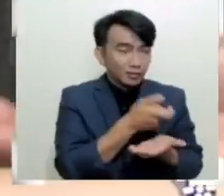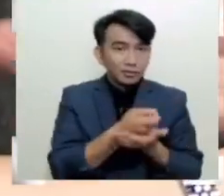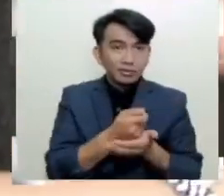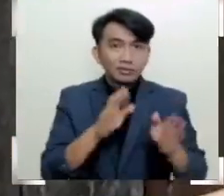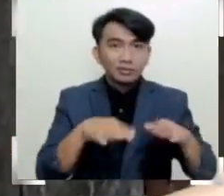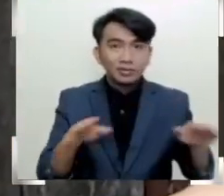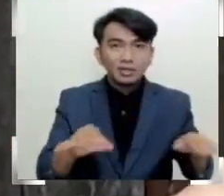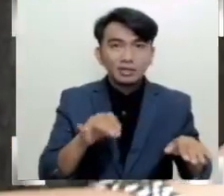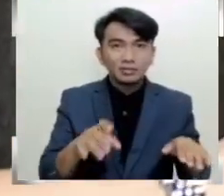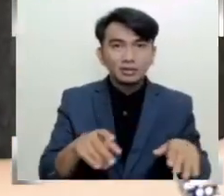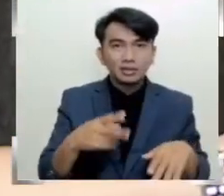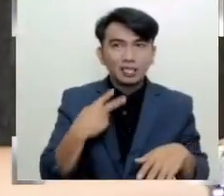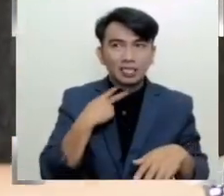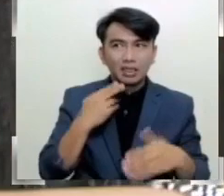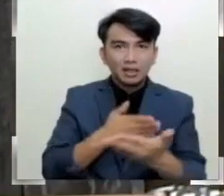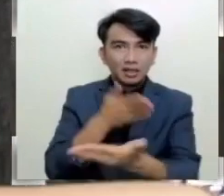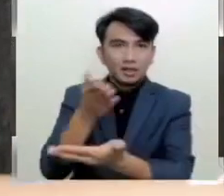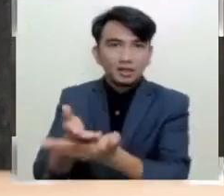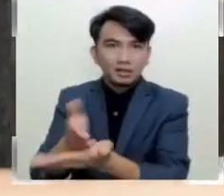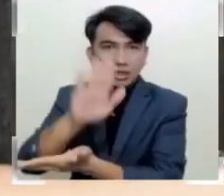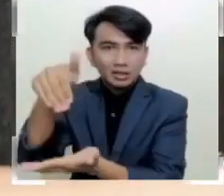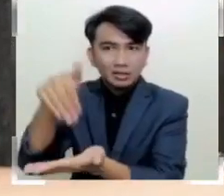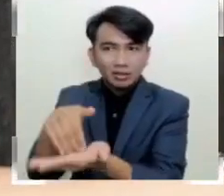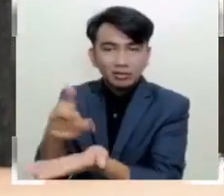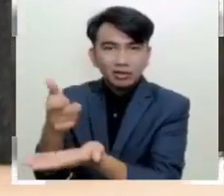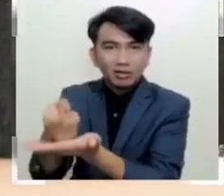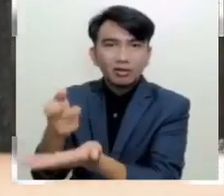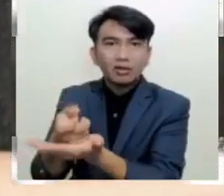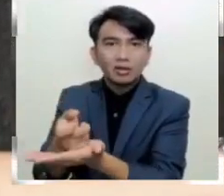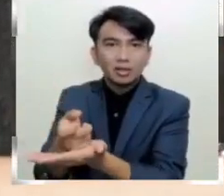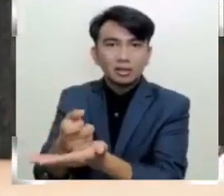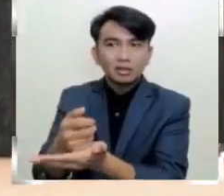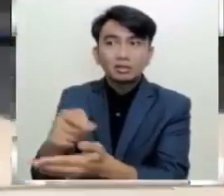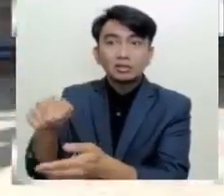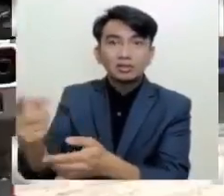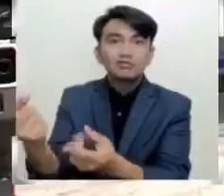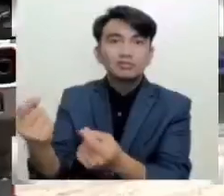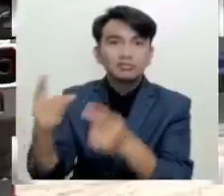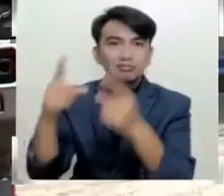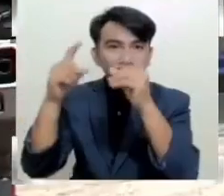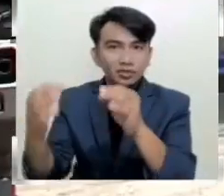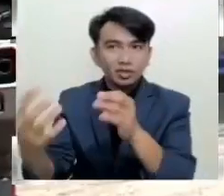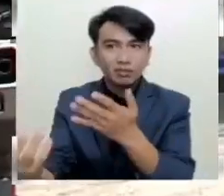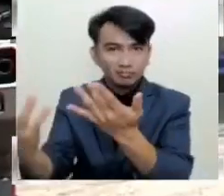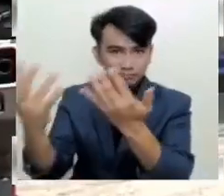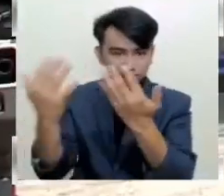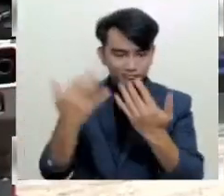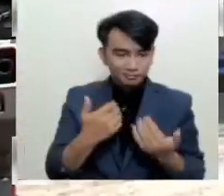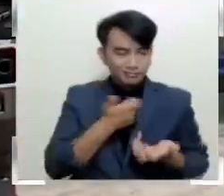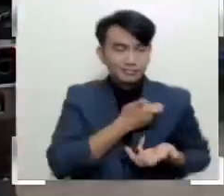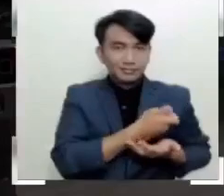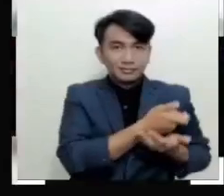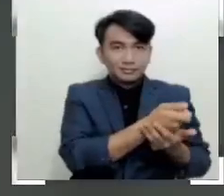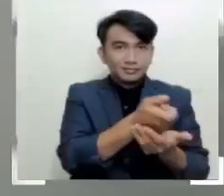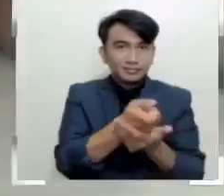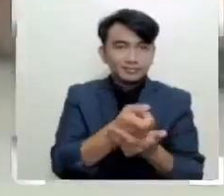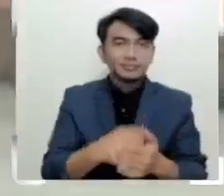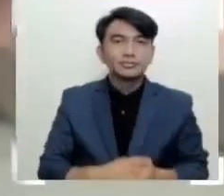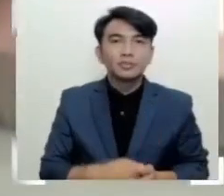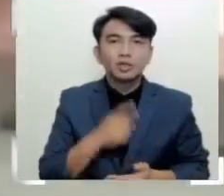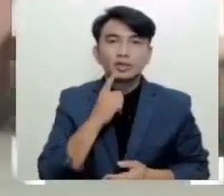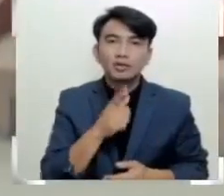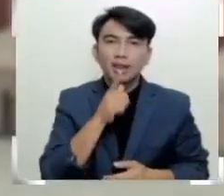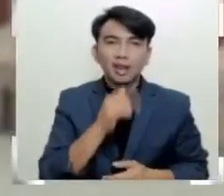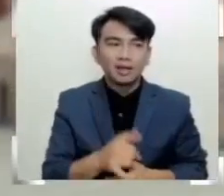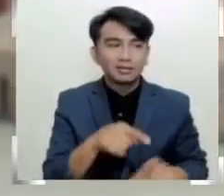doon, minsan po may mga araw sila na talagang bumababa sila rito. Mapalad ang mga batang ito dahil mula